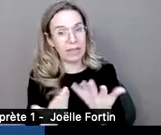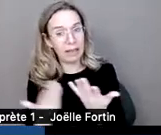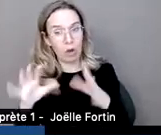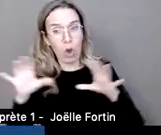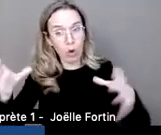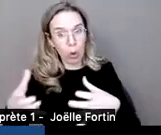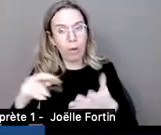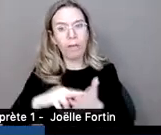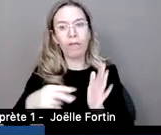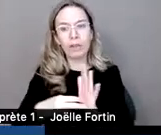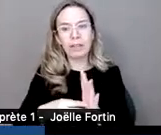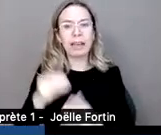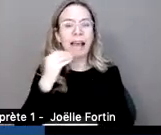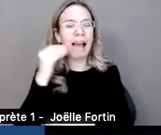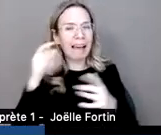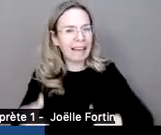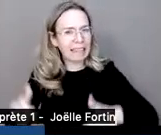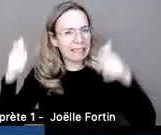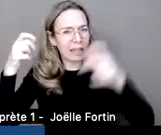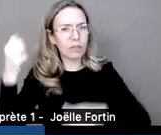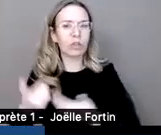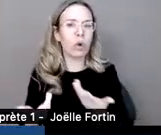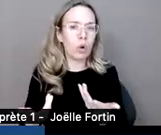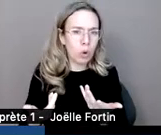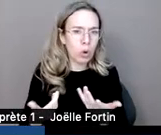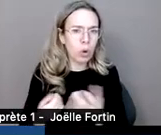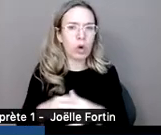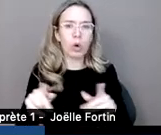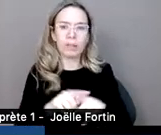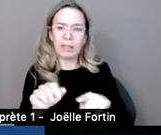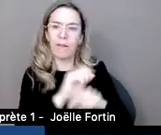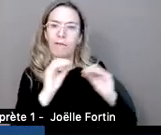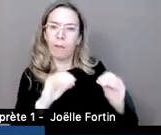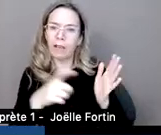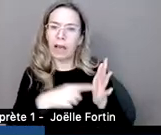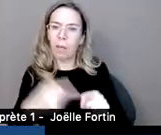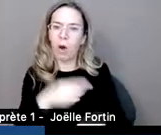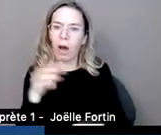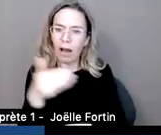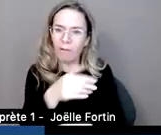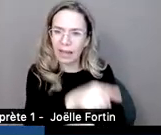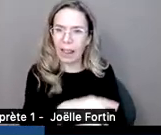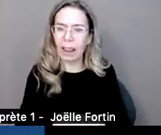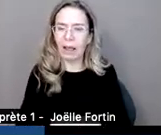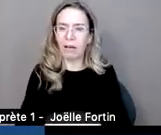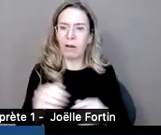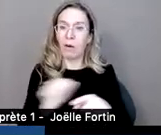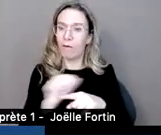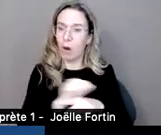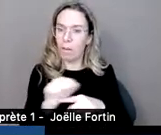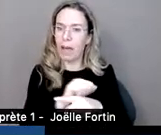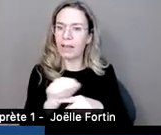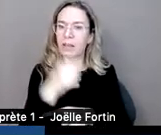groupe, c'est-à-dire par résidence, ou j'offre aussi une formation au mois d'avril, une formation intensive pour